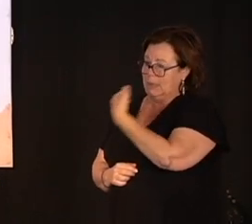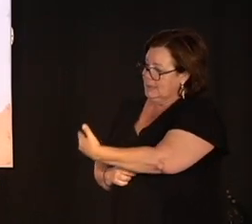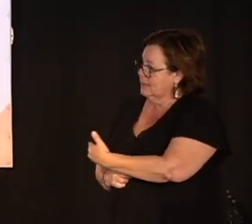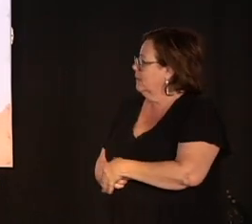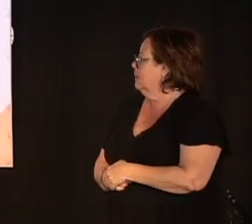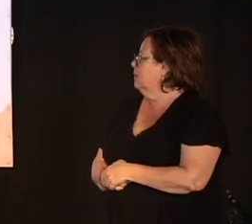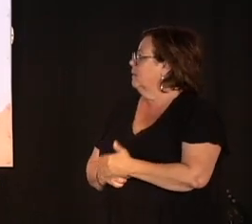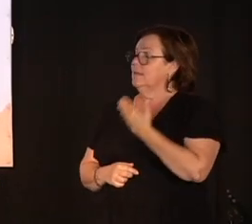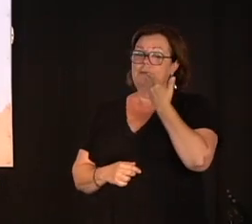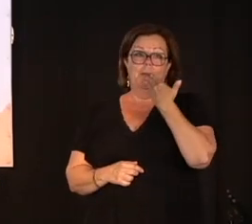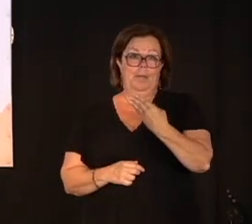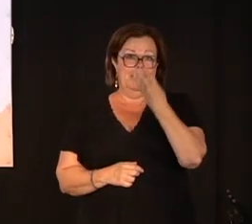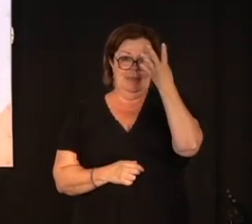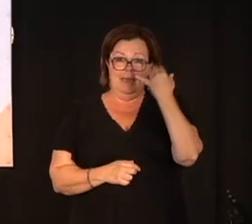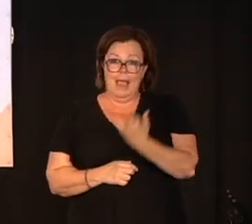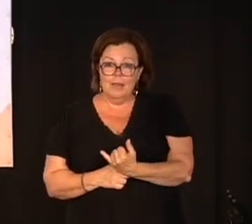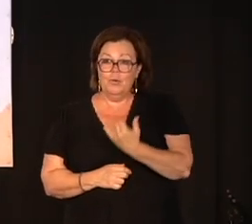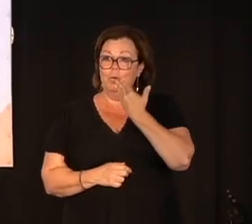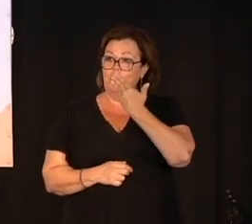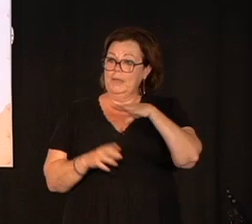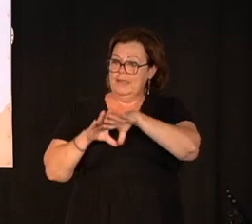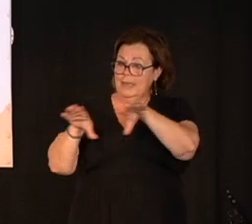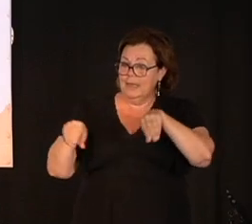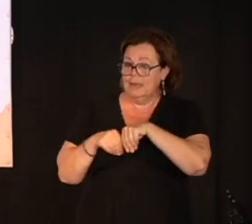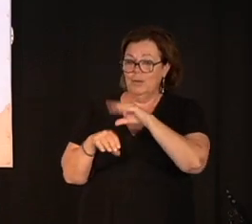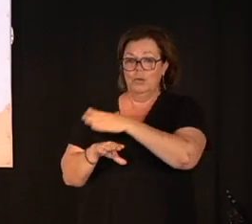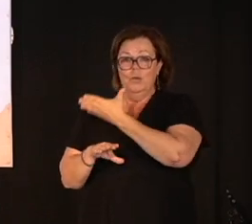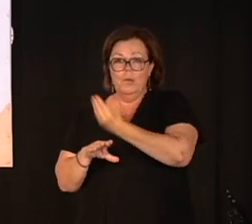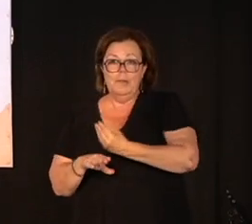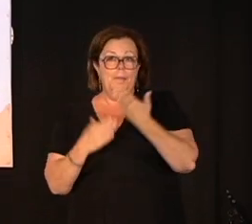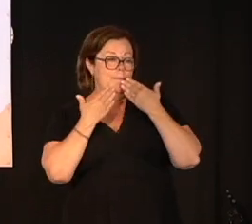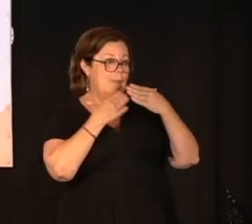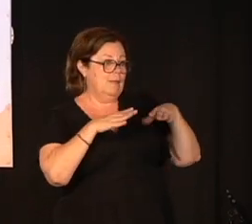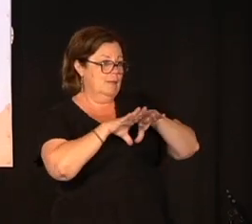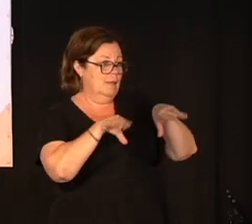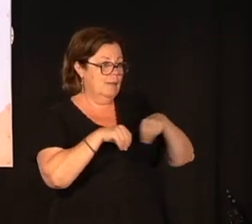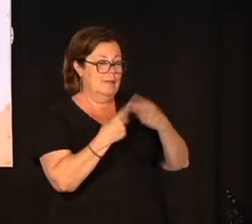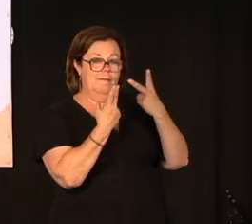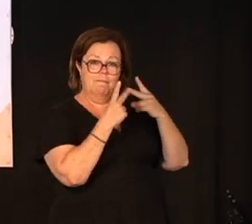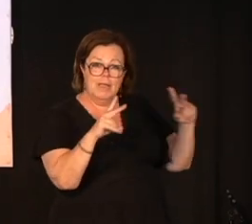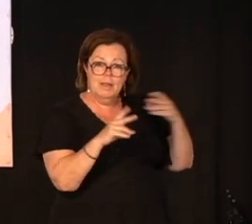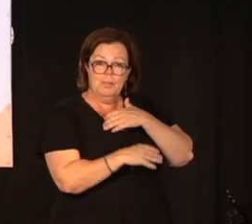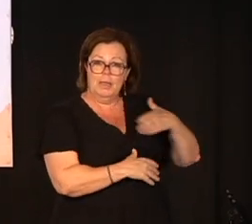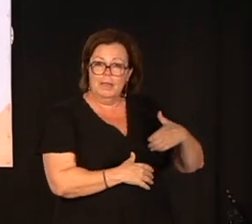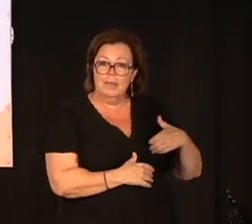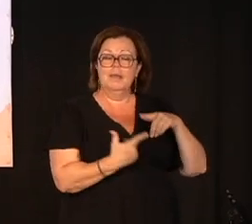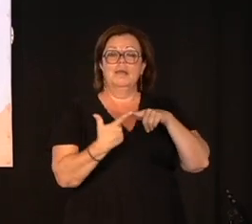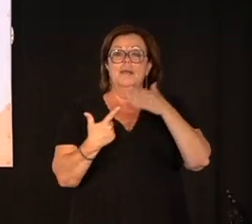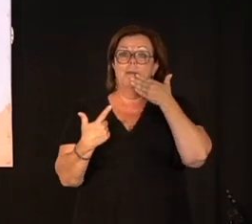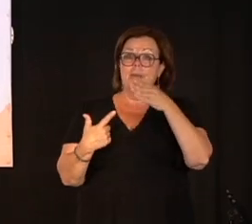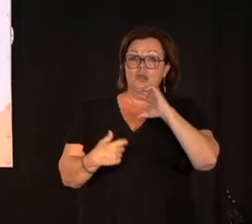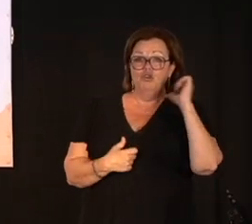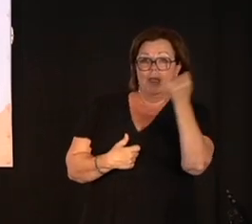Merci pour ces 4 jours. Merci aux équipes de l'EHESS. Merci aux équipes de la ville. Merci aux participantes et participants de